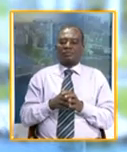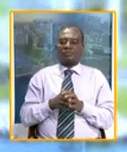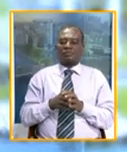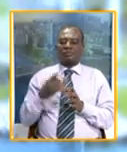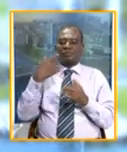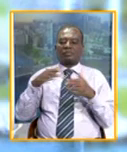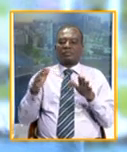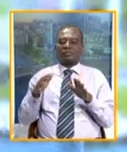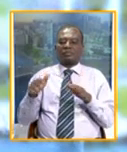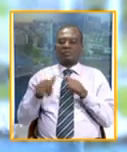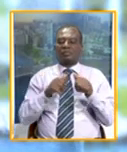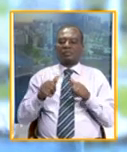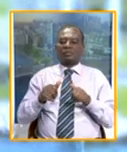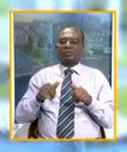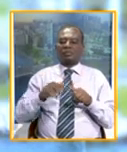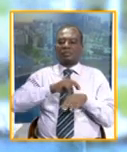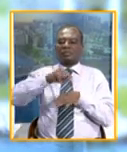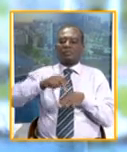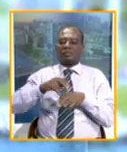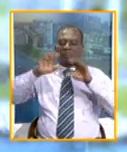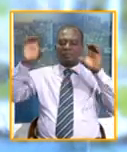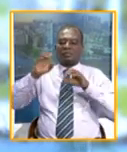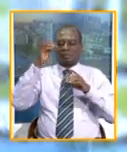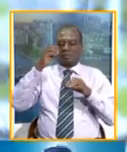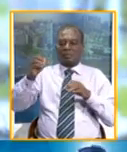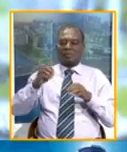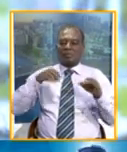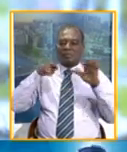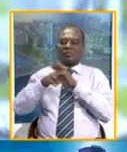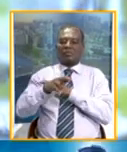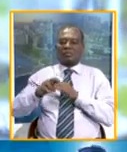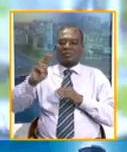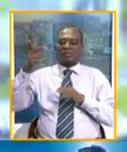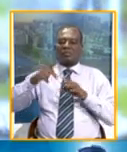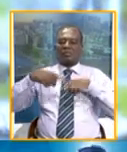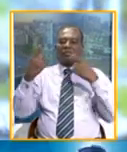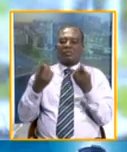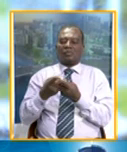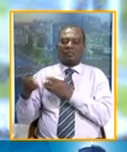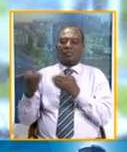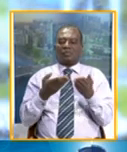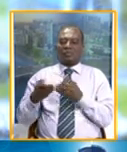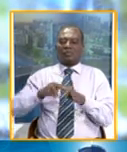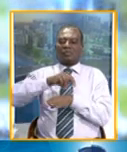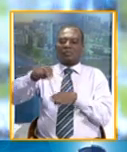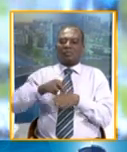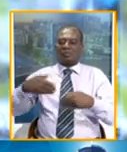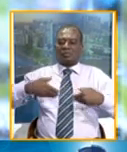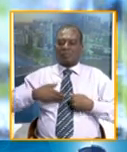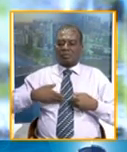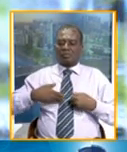Et pour terminer, l'actualité nationale, la cérémonie officielle de rentrée de la première promotion du Service national des